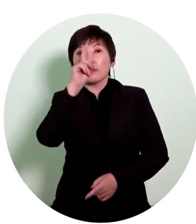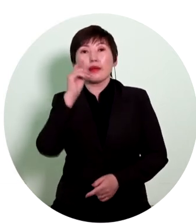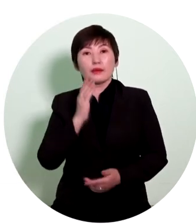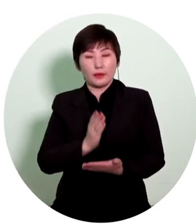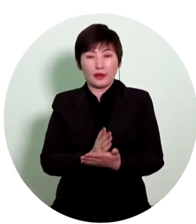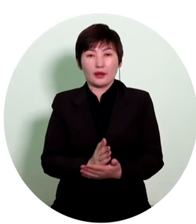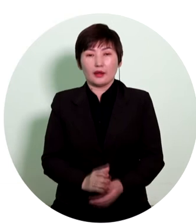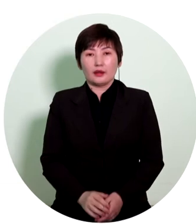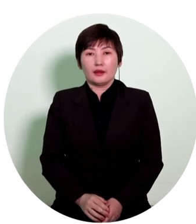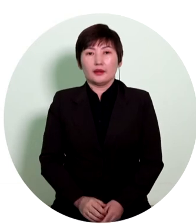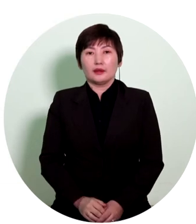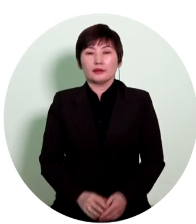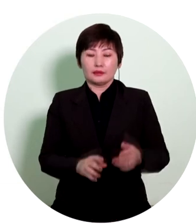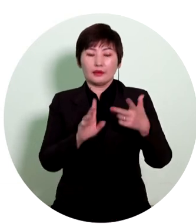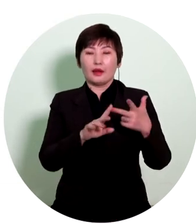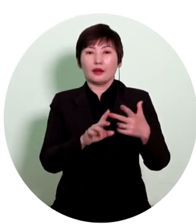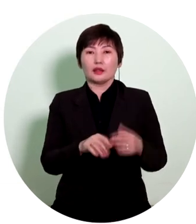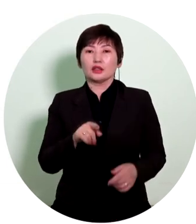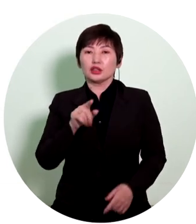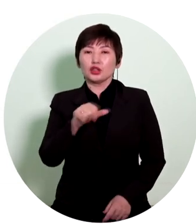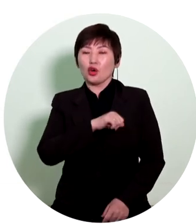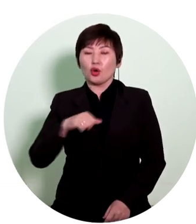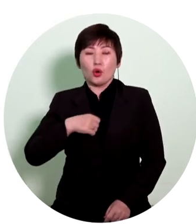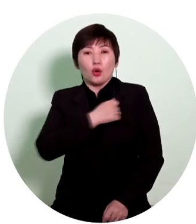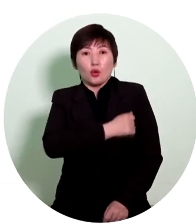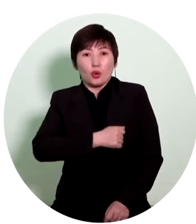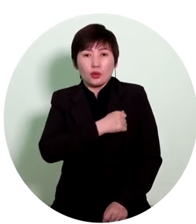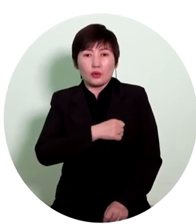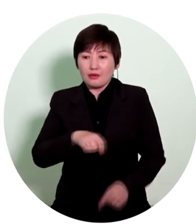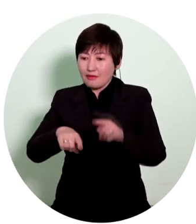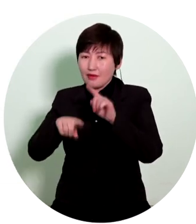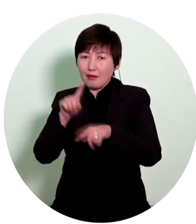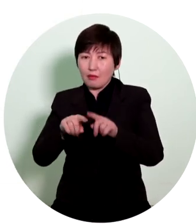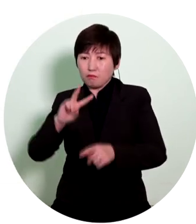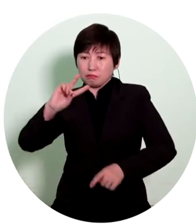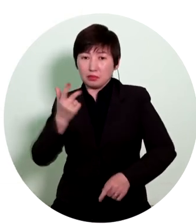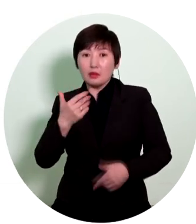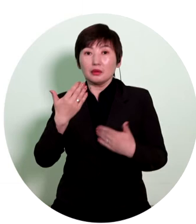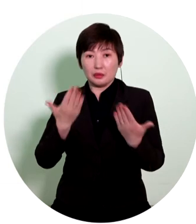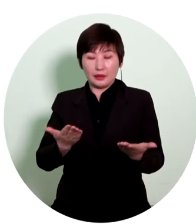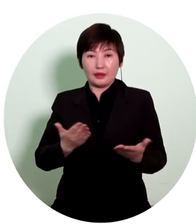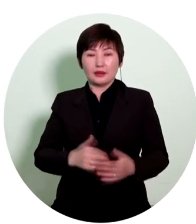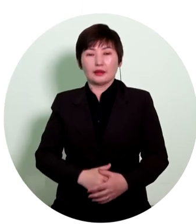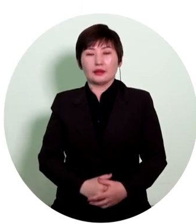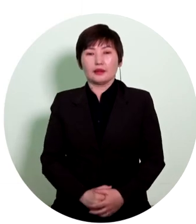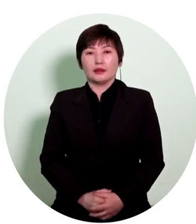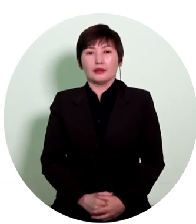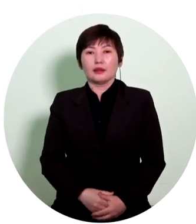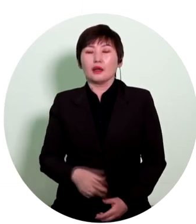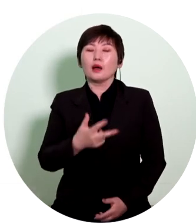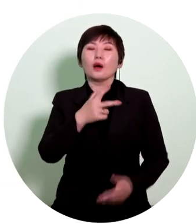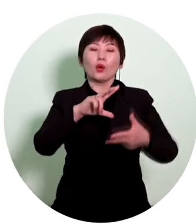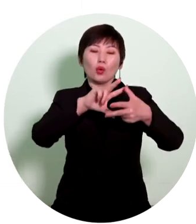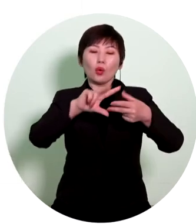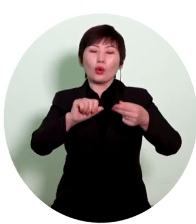бол? За дараа нь чи уурлсан үедээ ямар үйлдэлүүд хийдэг бол? За энэ